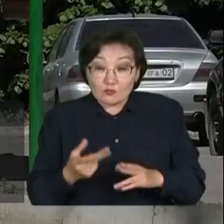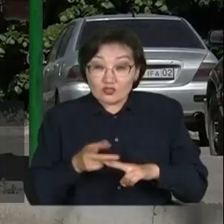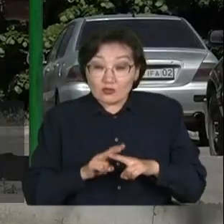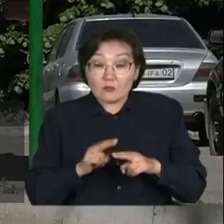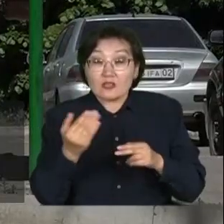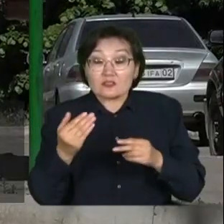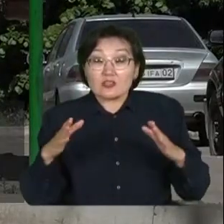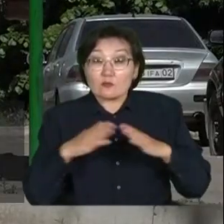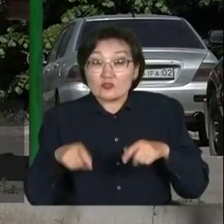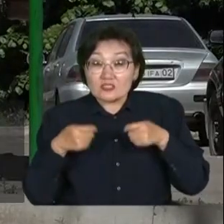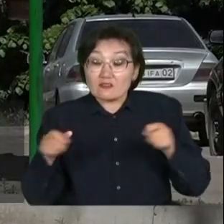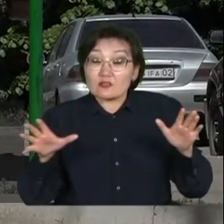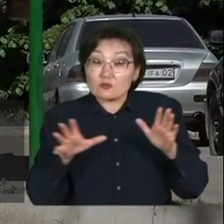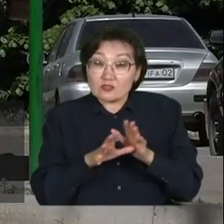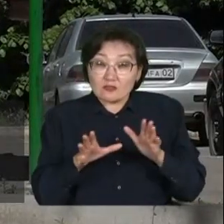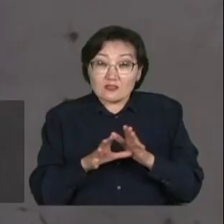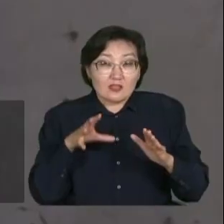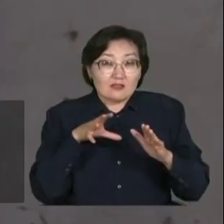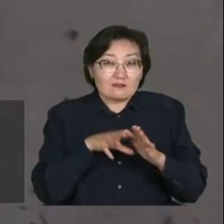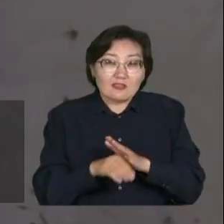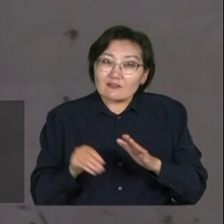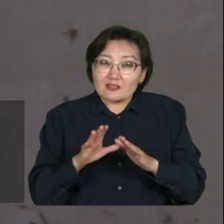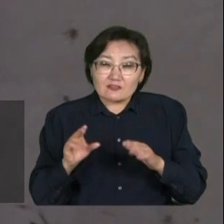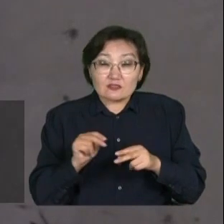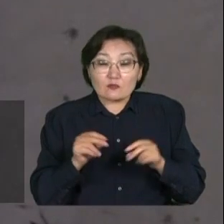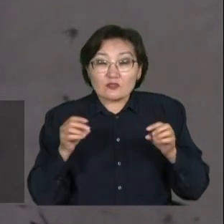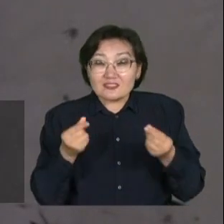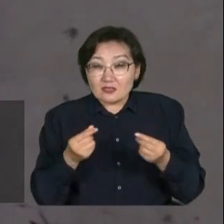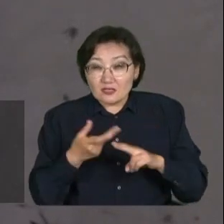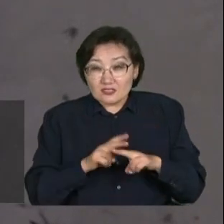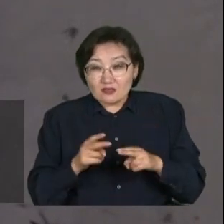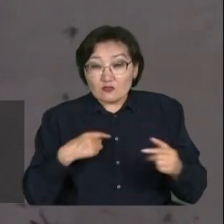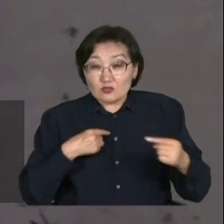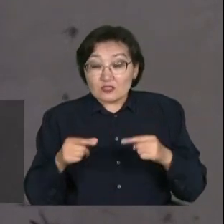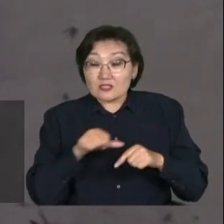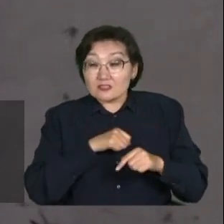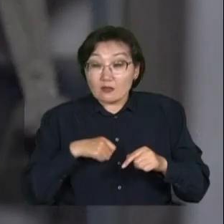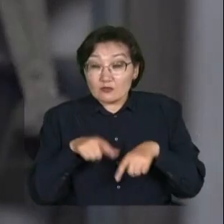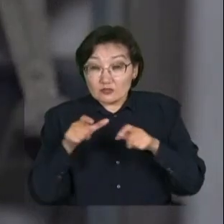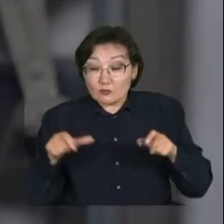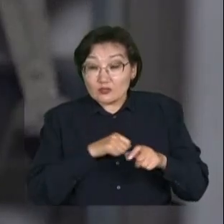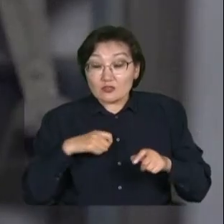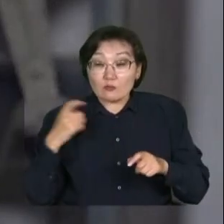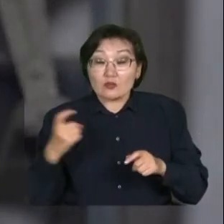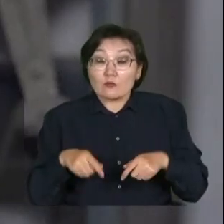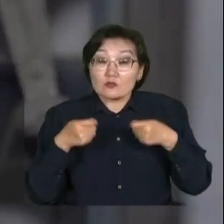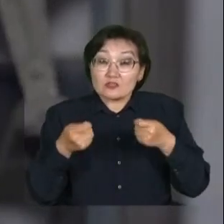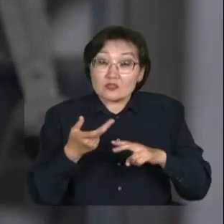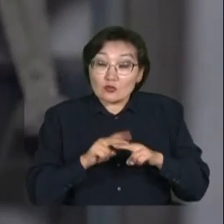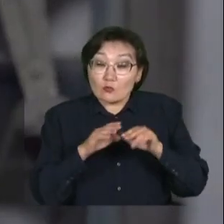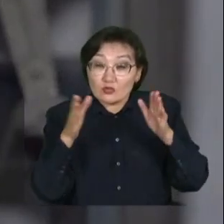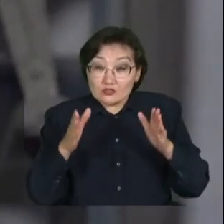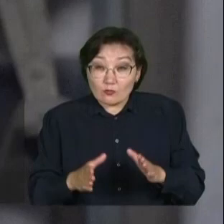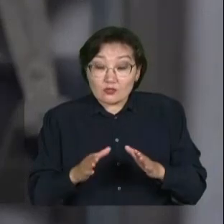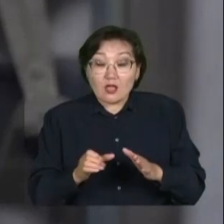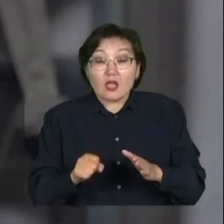к их домам подаётся электричество не вкладывает деньги а страдают из-за этого они сам собственник говорит что передали ему эту подстанцию